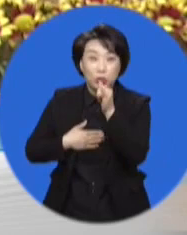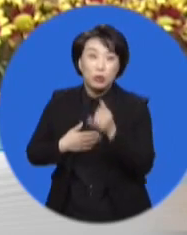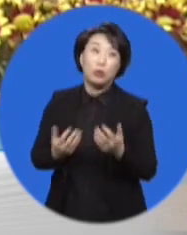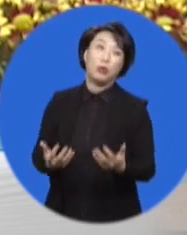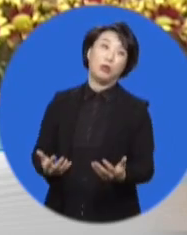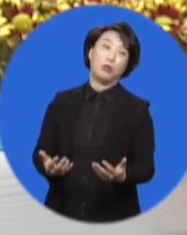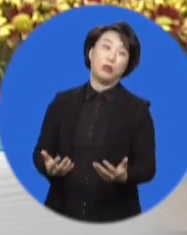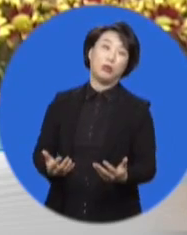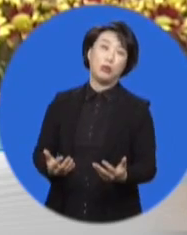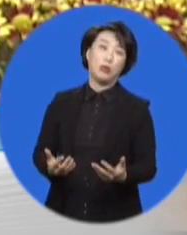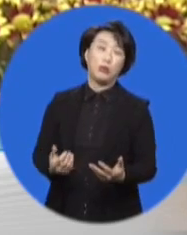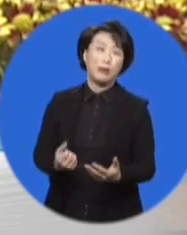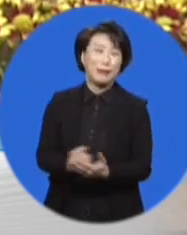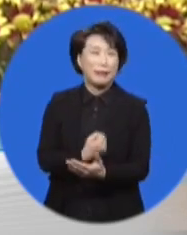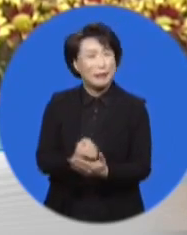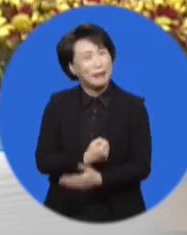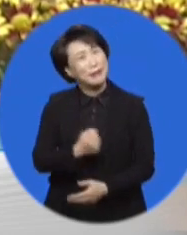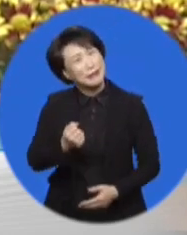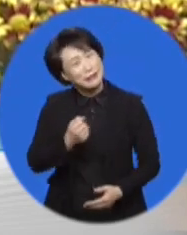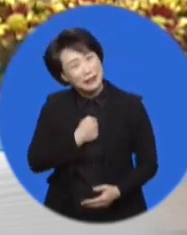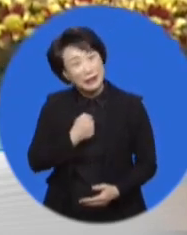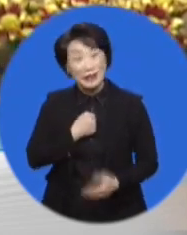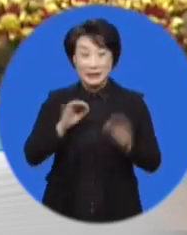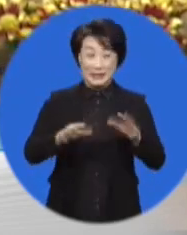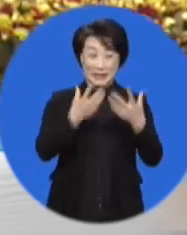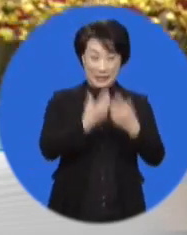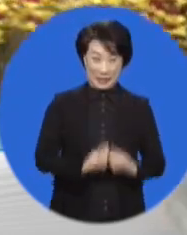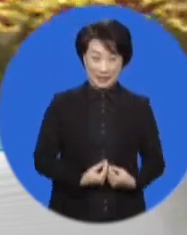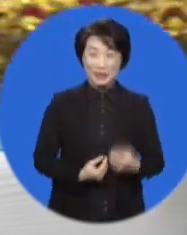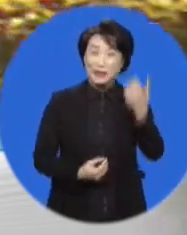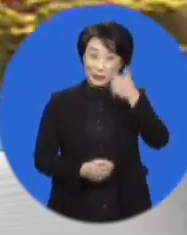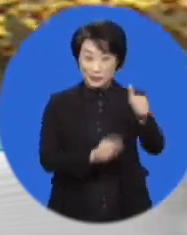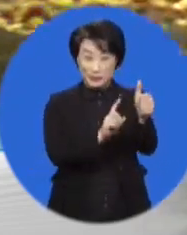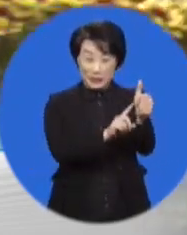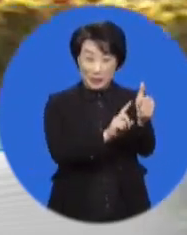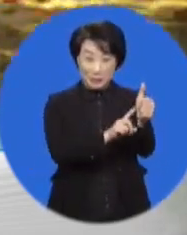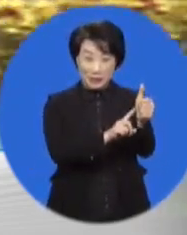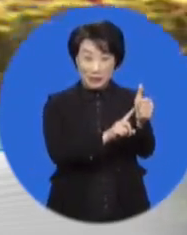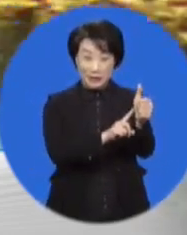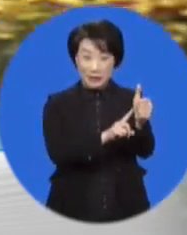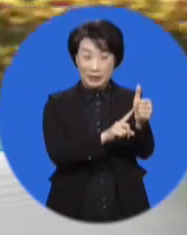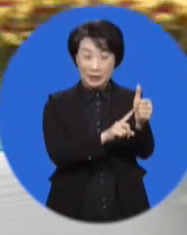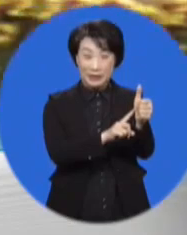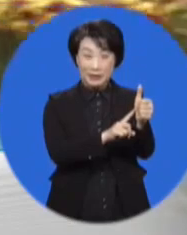두고 있어. 답답하잖아요. 예를 들어서 어떤 사람이